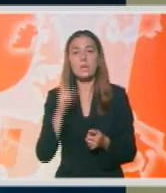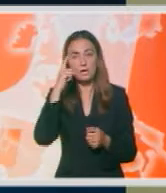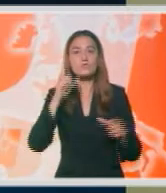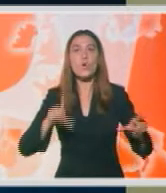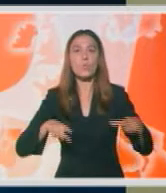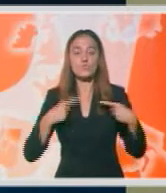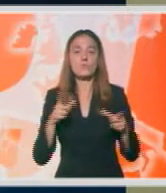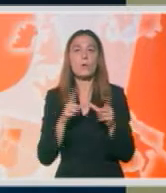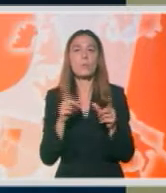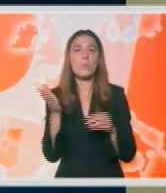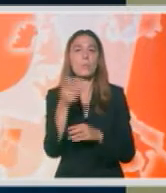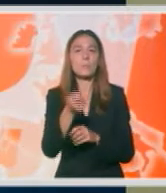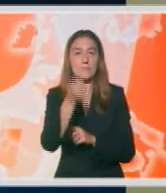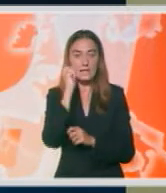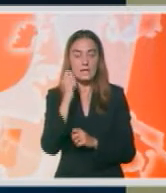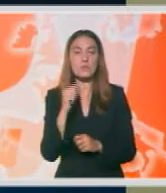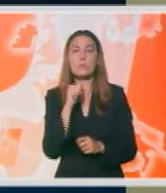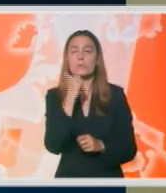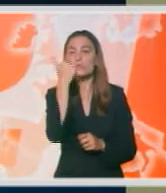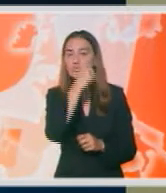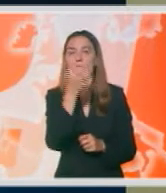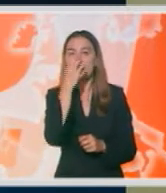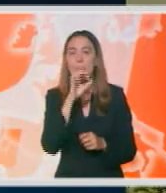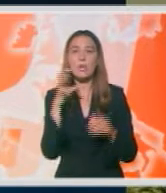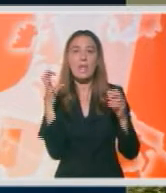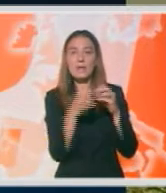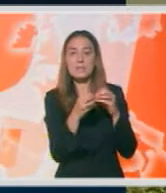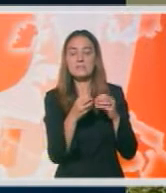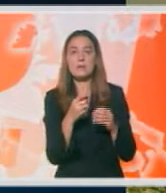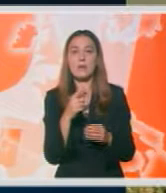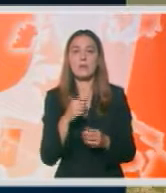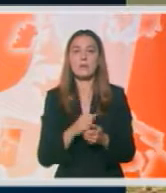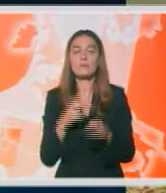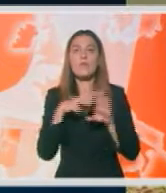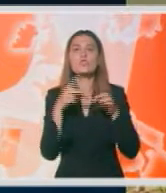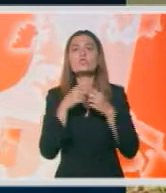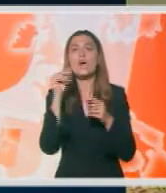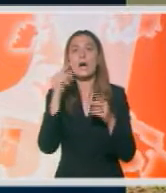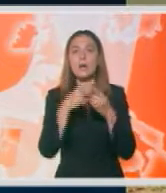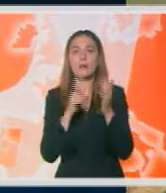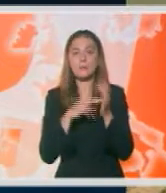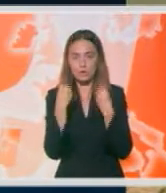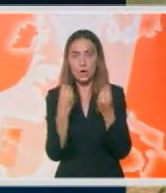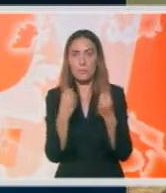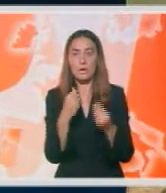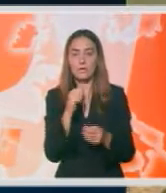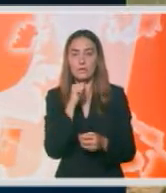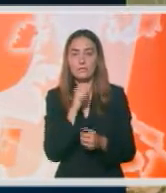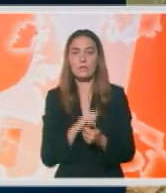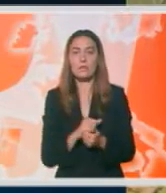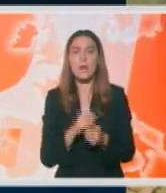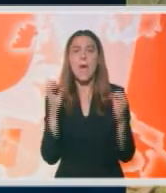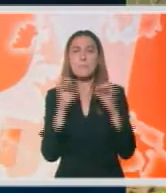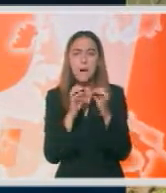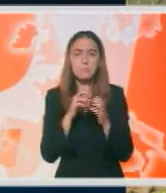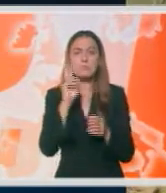uživam u pecanju. I šta najbolje grize? Pa, šaran je dobar. Grize šaran.